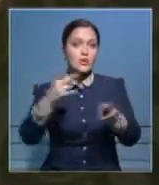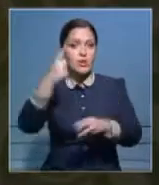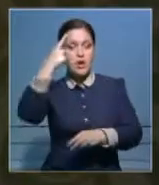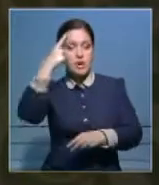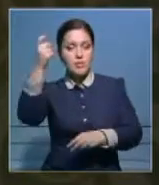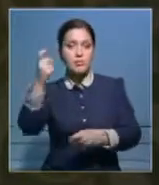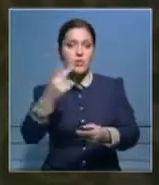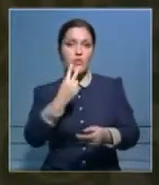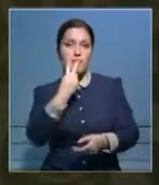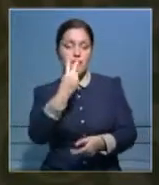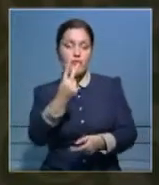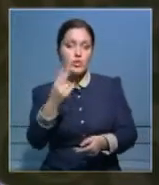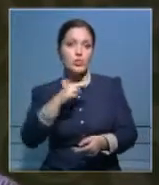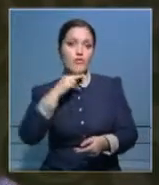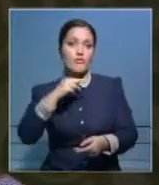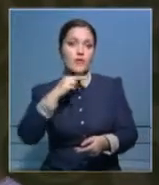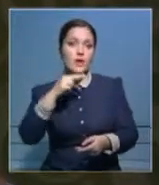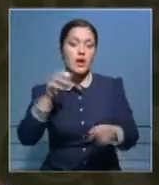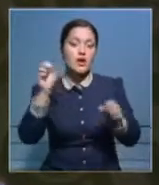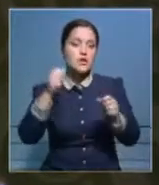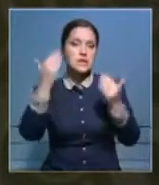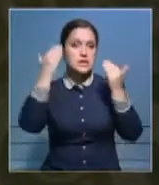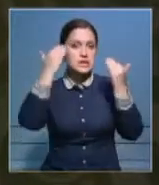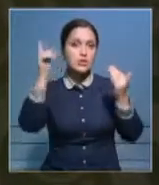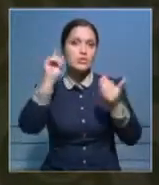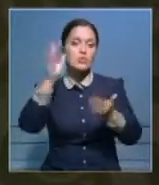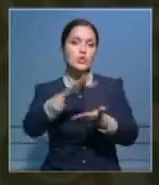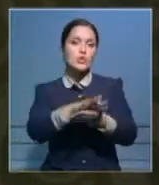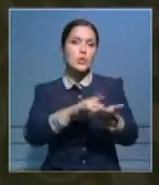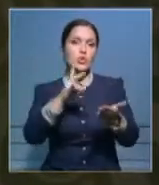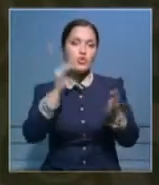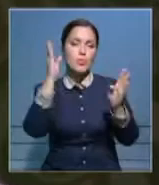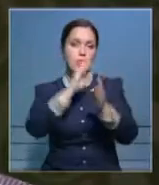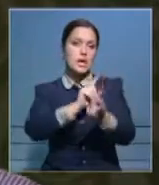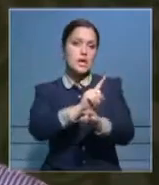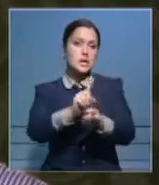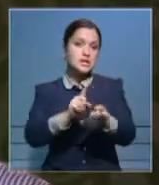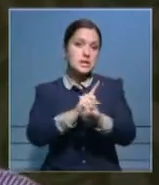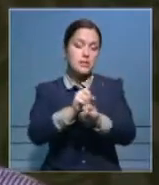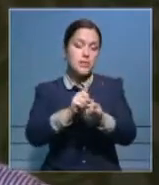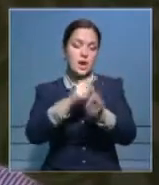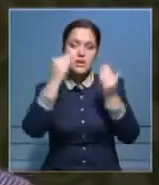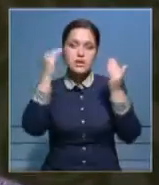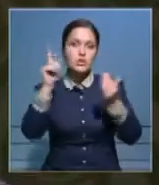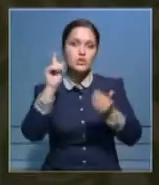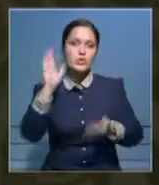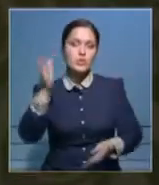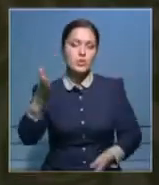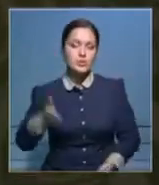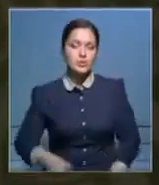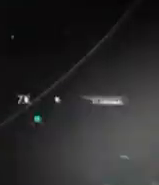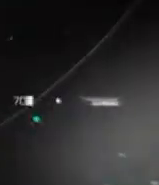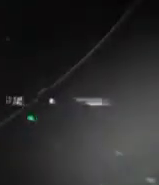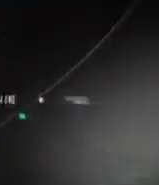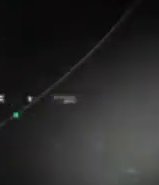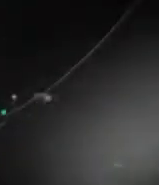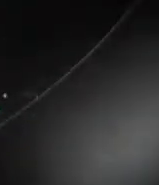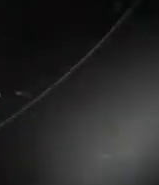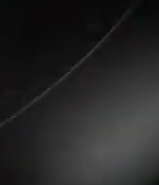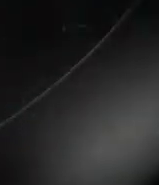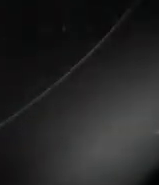этим изменениям. Мы не можем предсказать, что будет дальше, но климат меняется, и последствия этого все тяжелее.